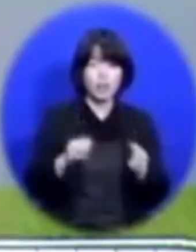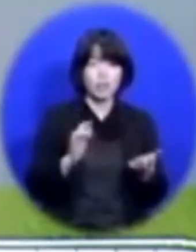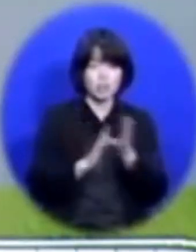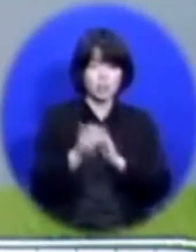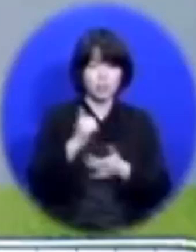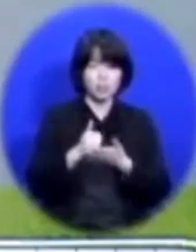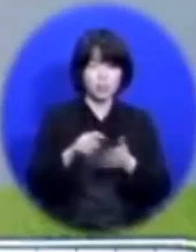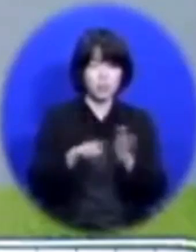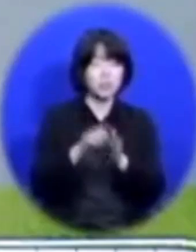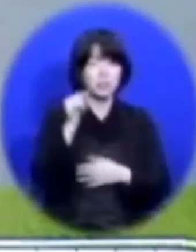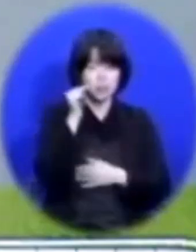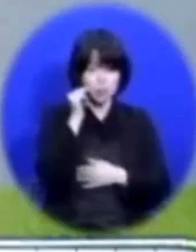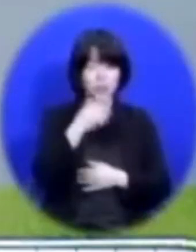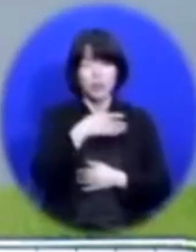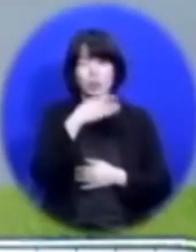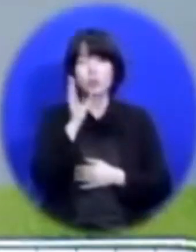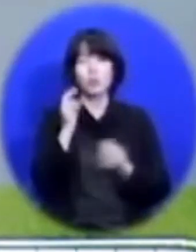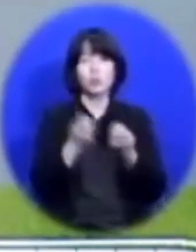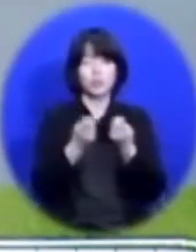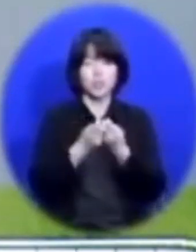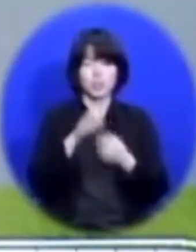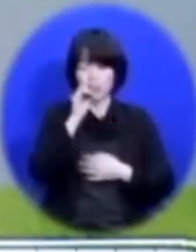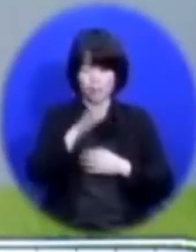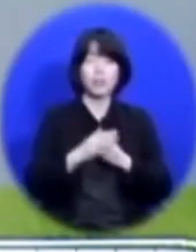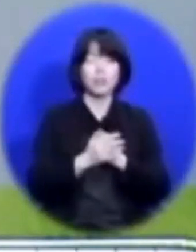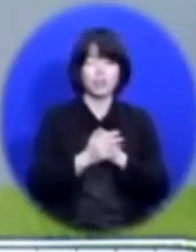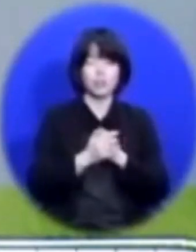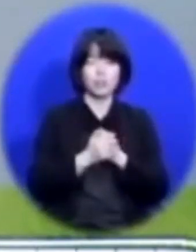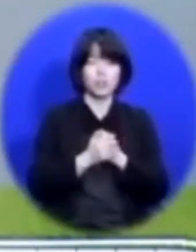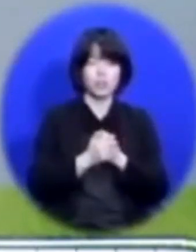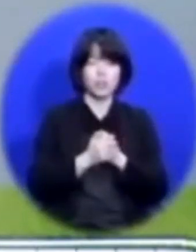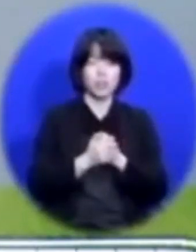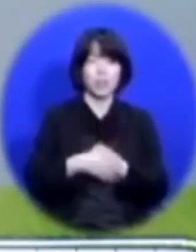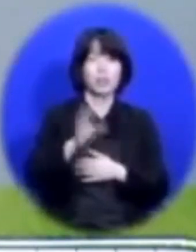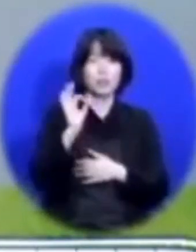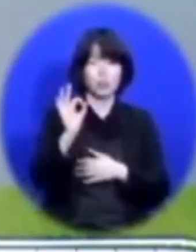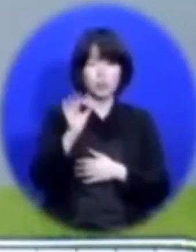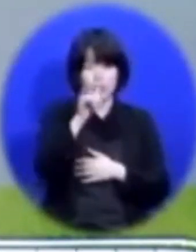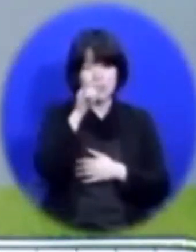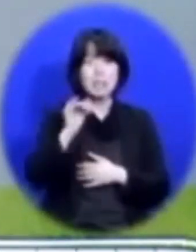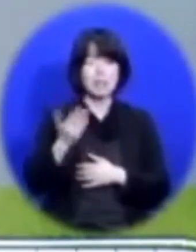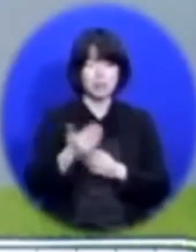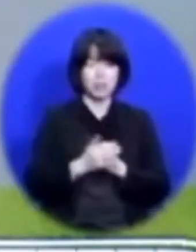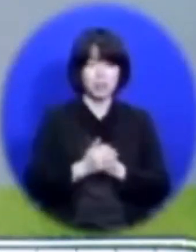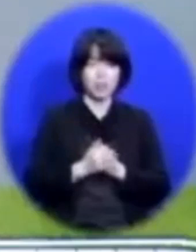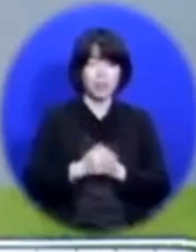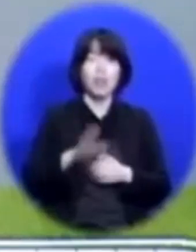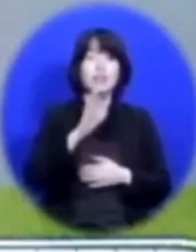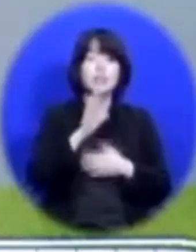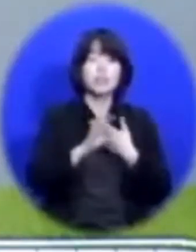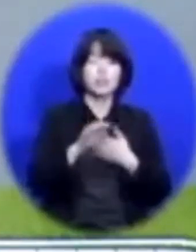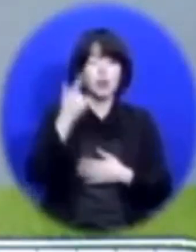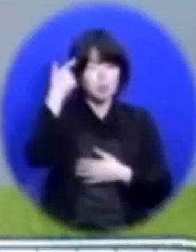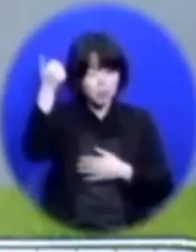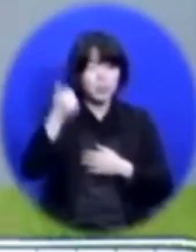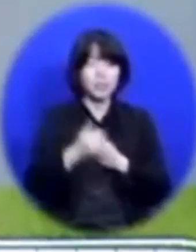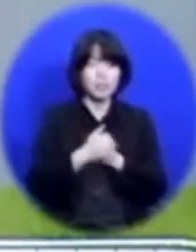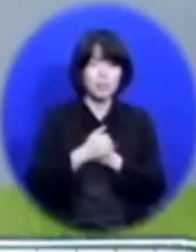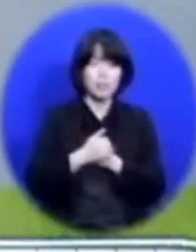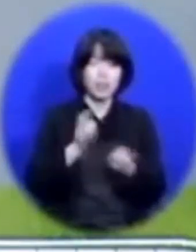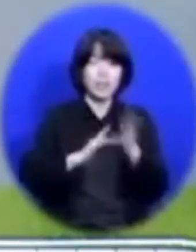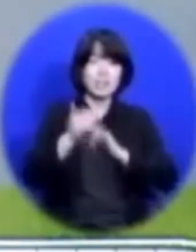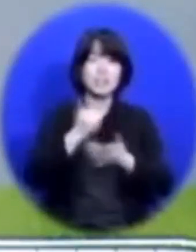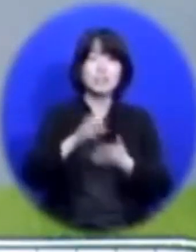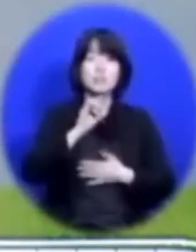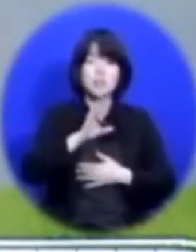계획이될수없습니다. 예수는돈을필요로한다.목사님, 만약당신이진정으로